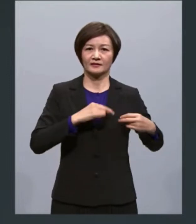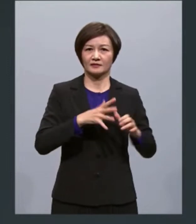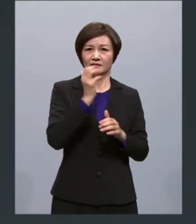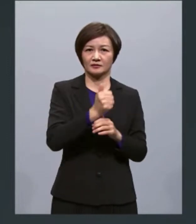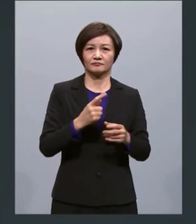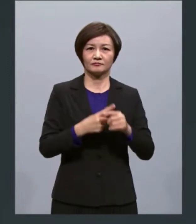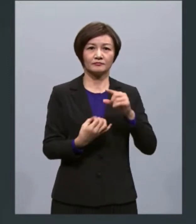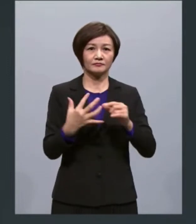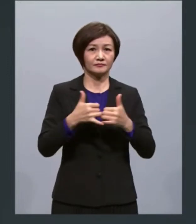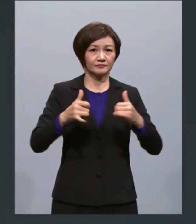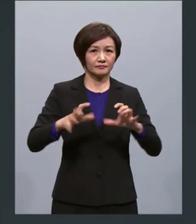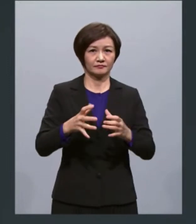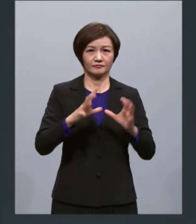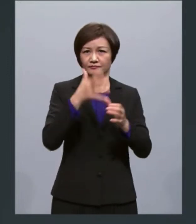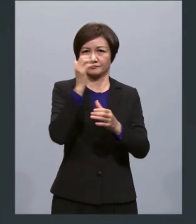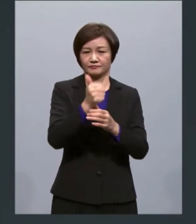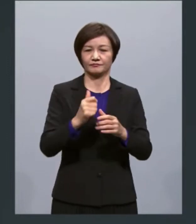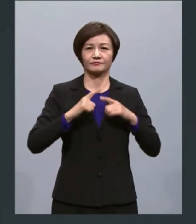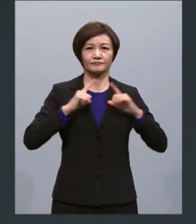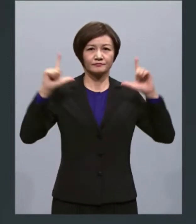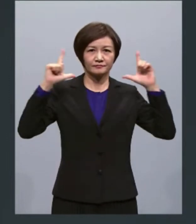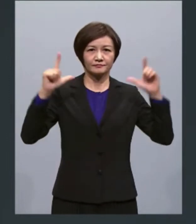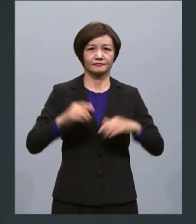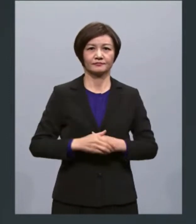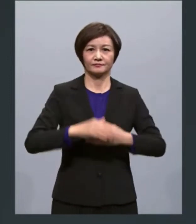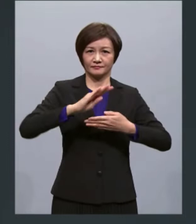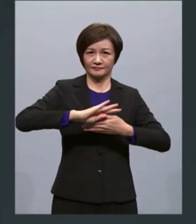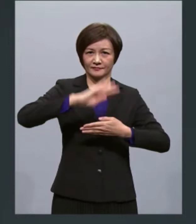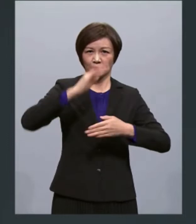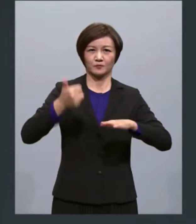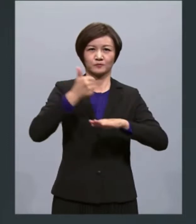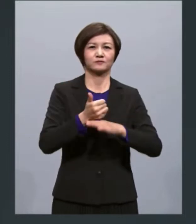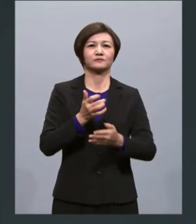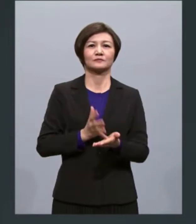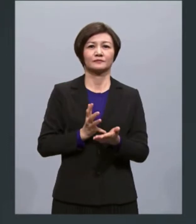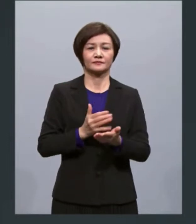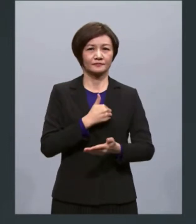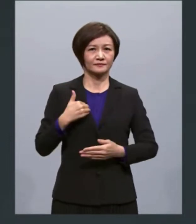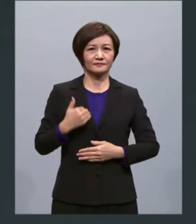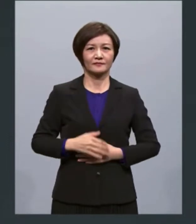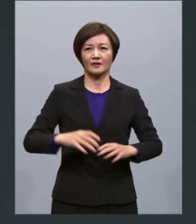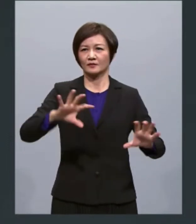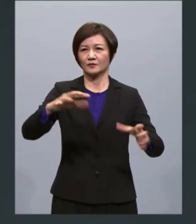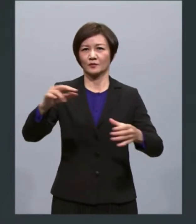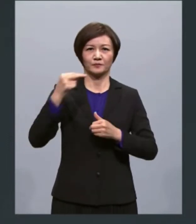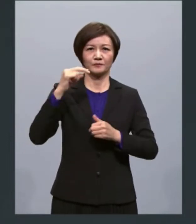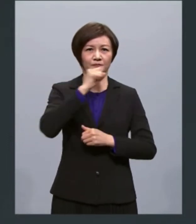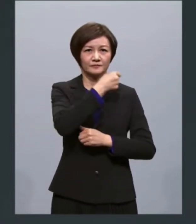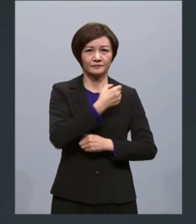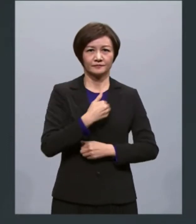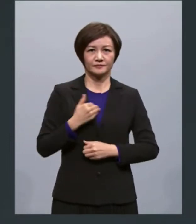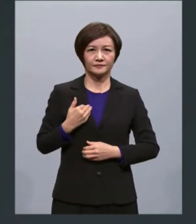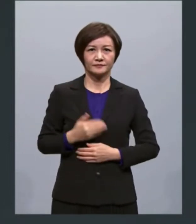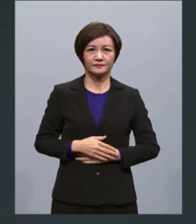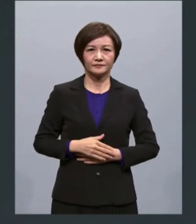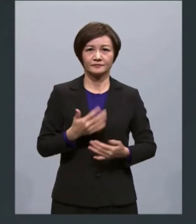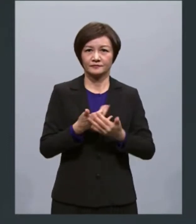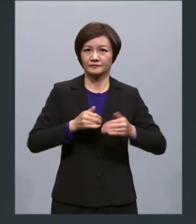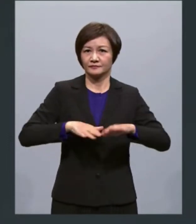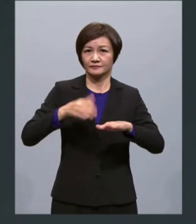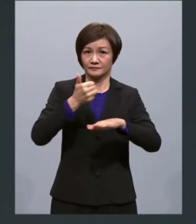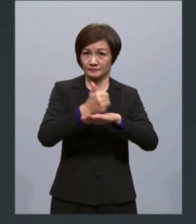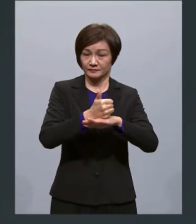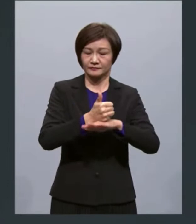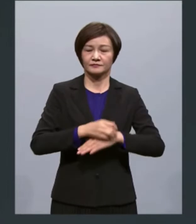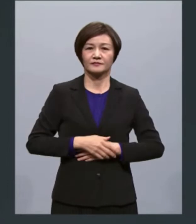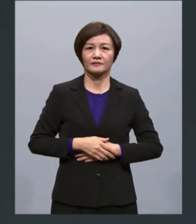中华民国总统的身份在开幕式上台致辞，也让世界看见台湾。民进党在现